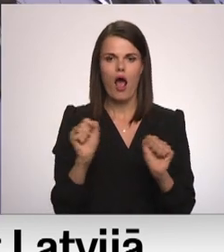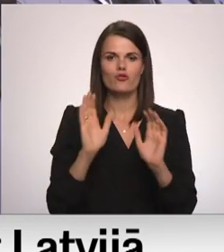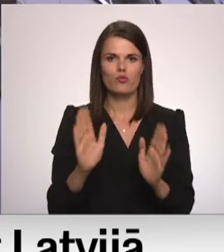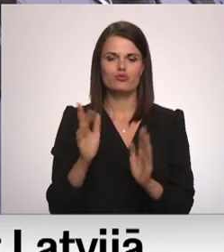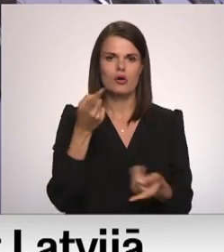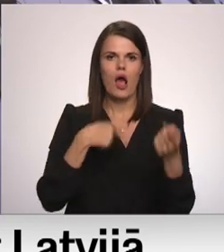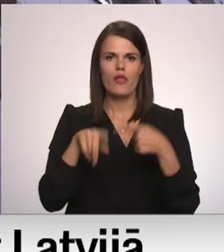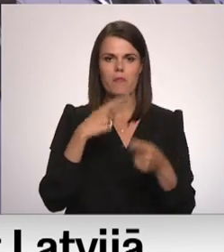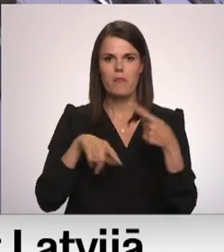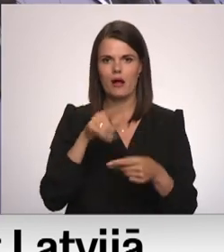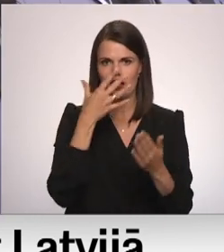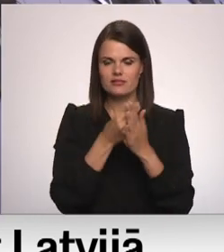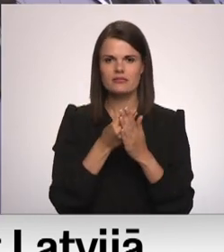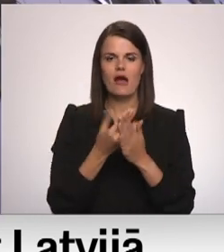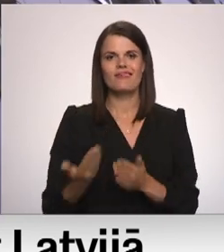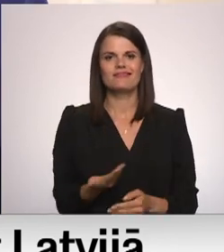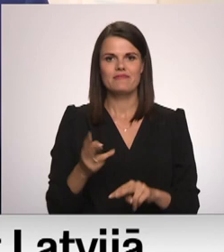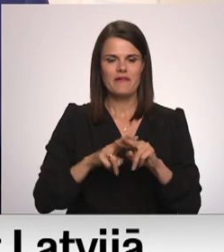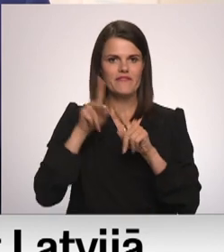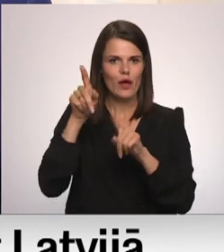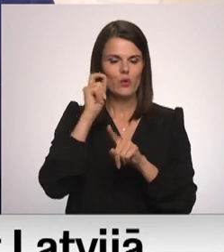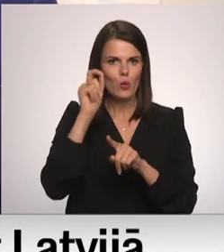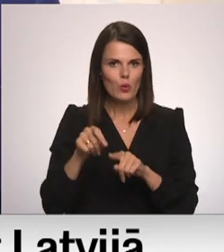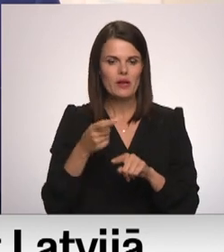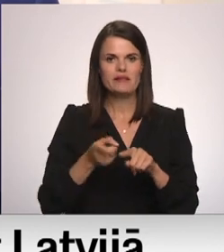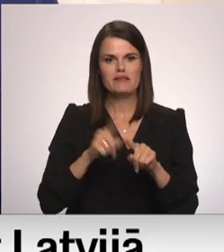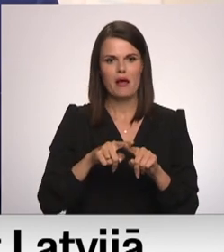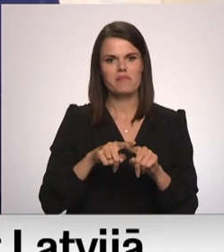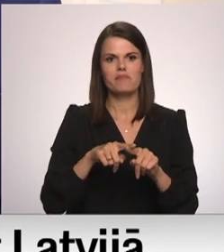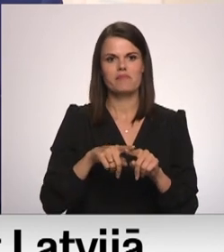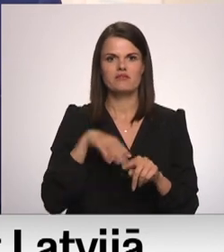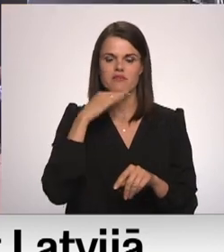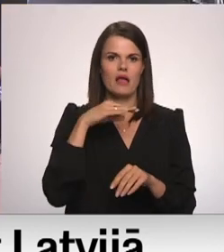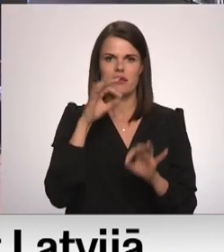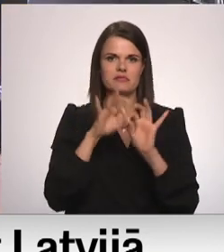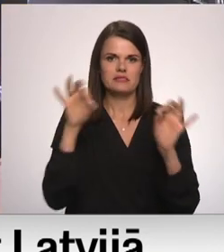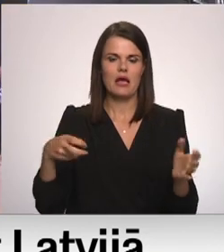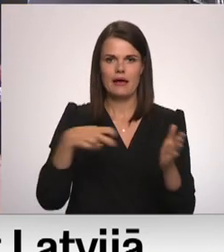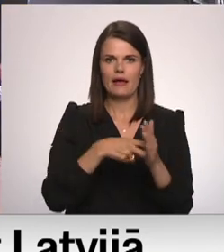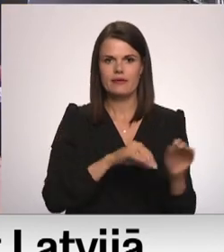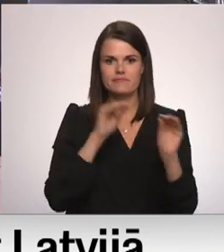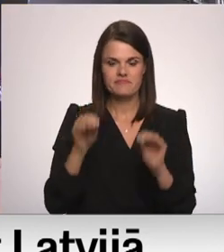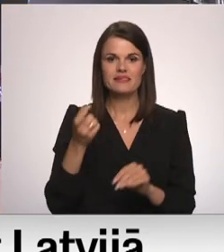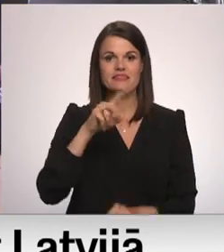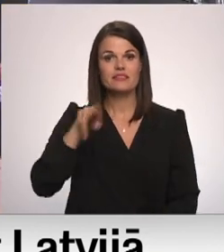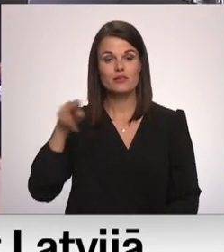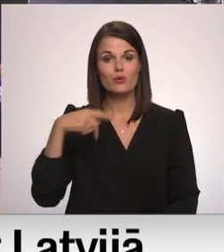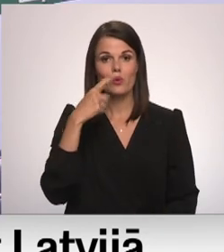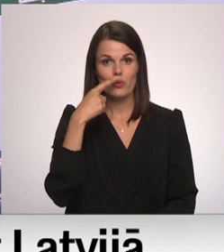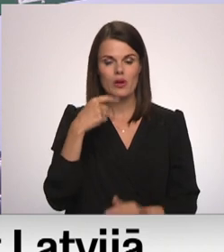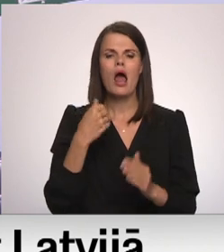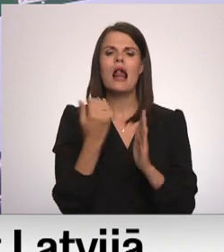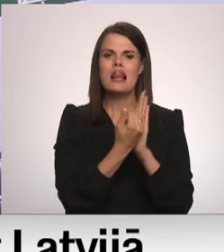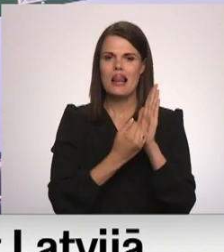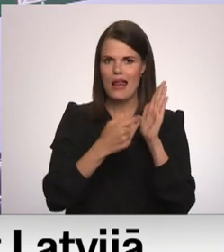atgriezties savā mītnes vietā un šo procesu negrib būtībā uzsākt. CSDD atzīst, ka likumos ir